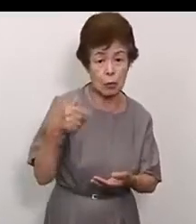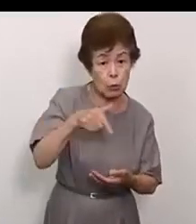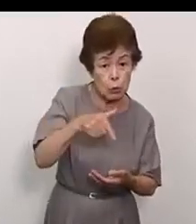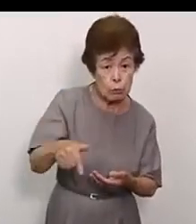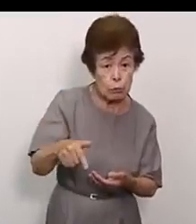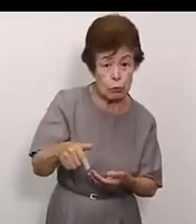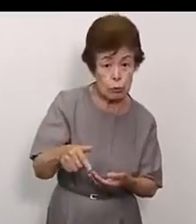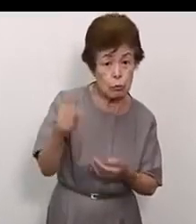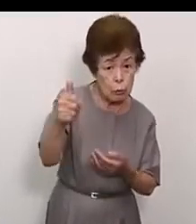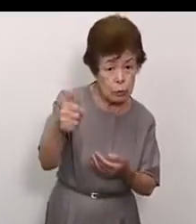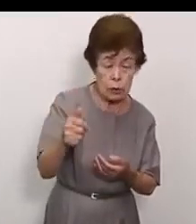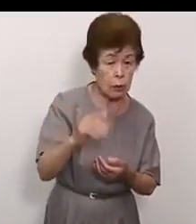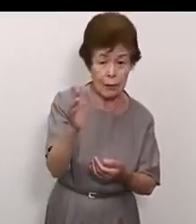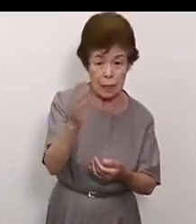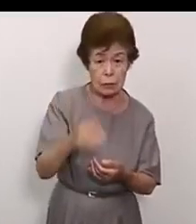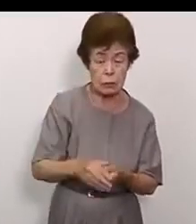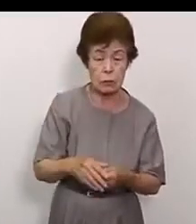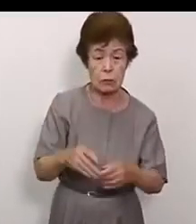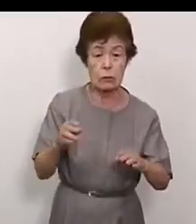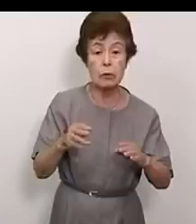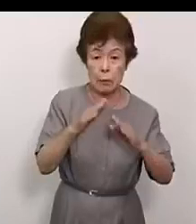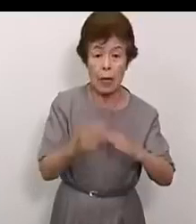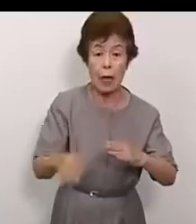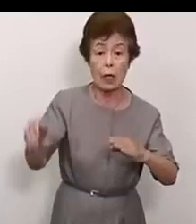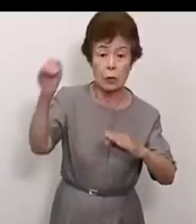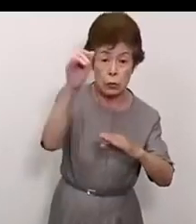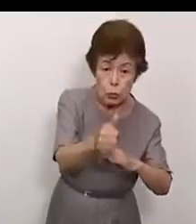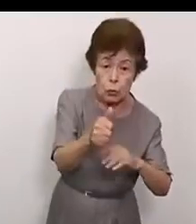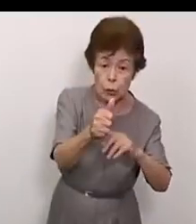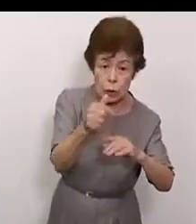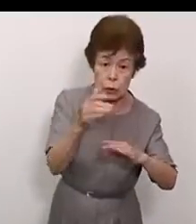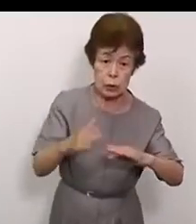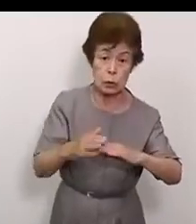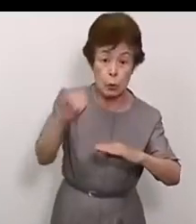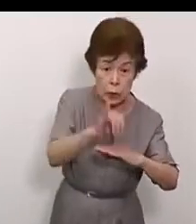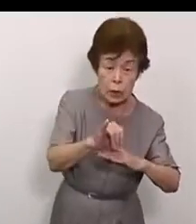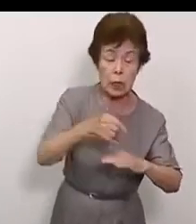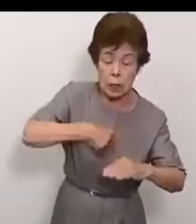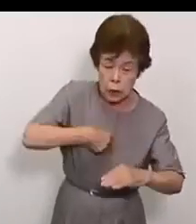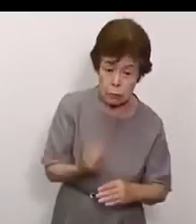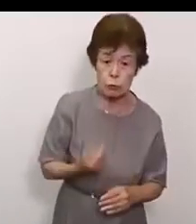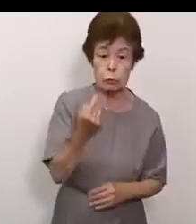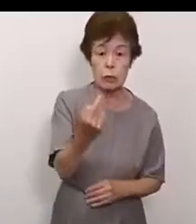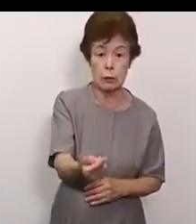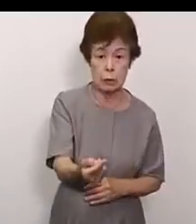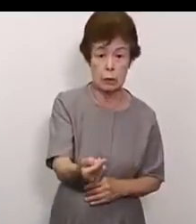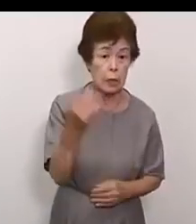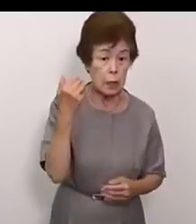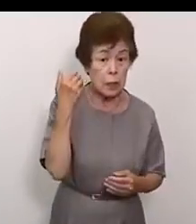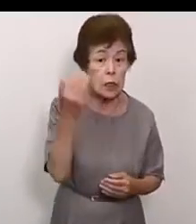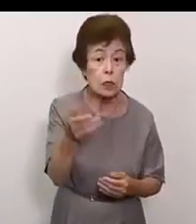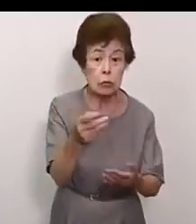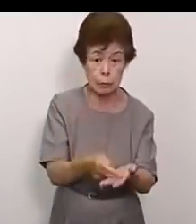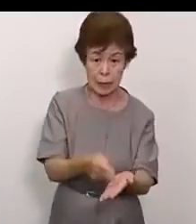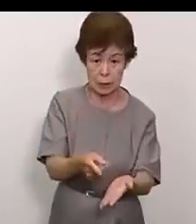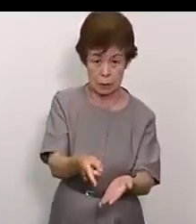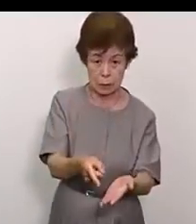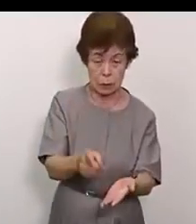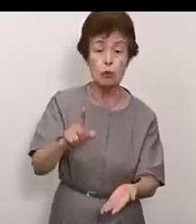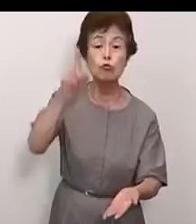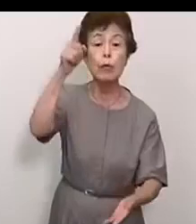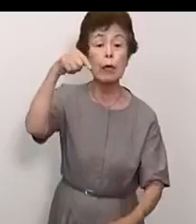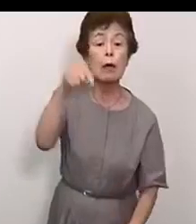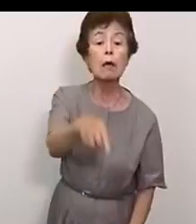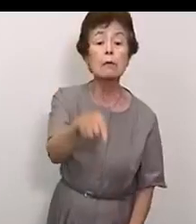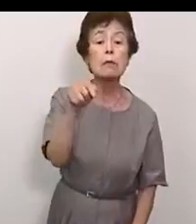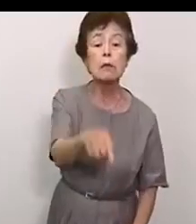くて知事自身がですねやっぱり現場に行くべきですね。上からもうただ